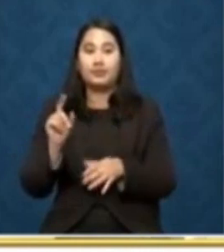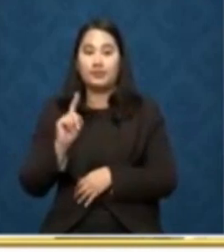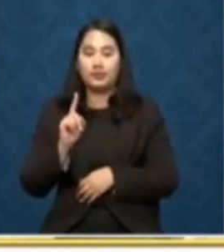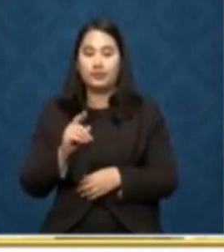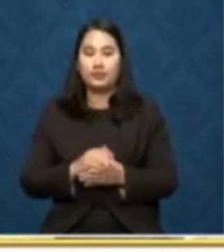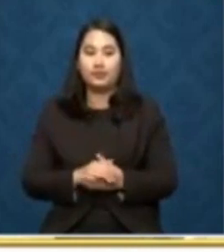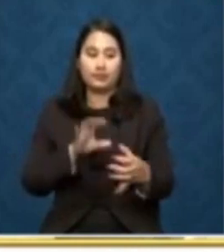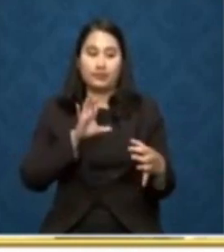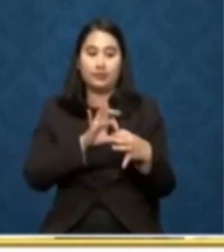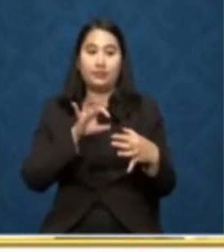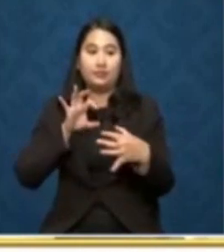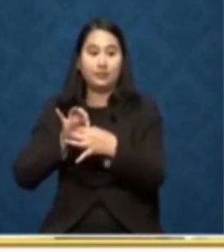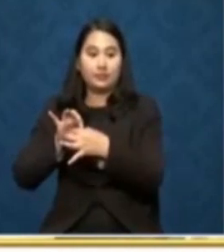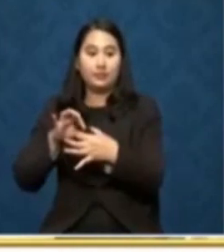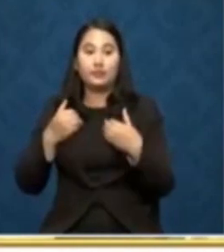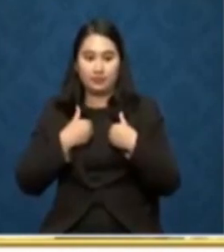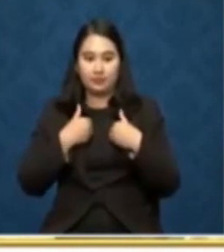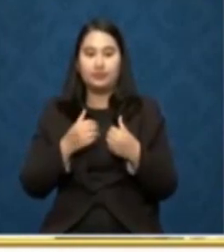blago green